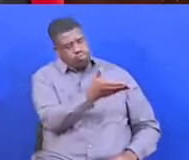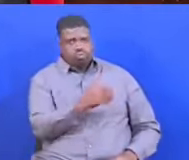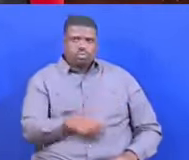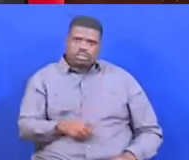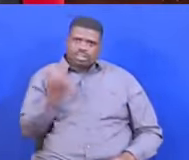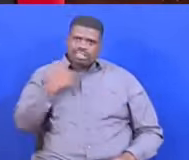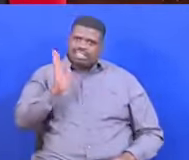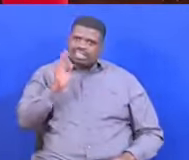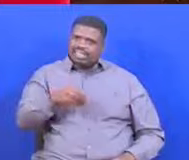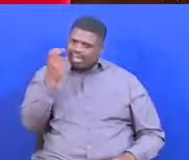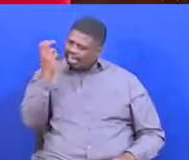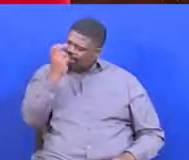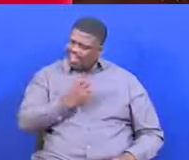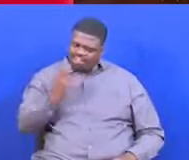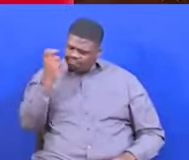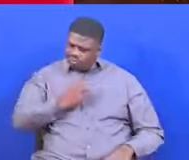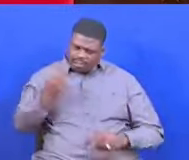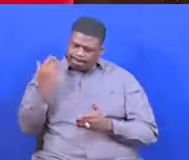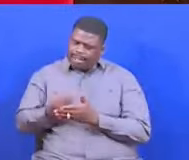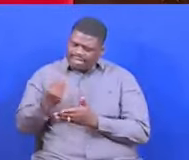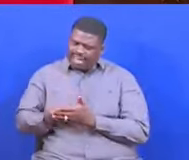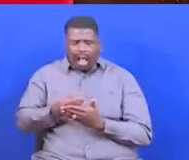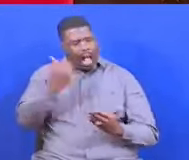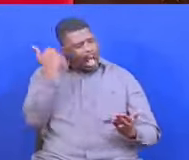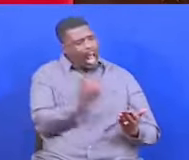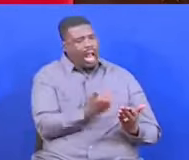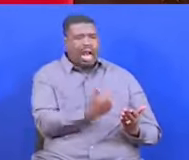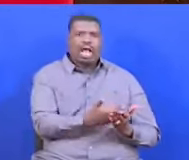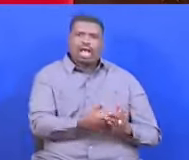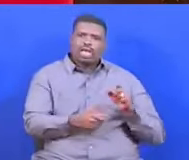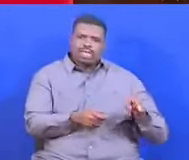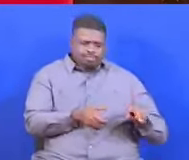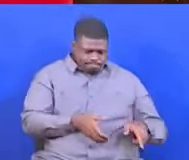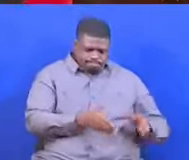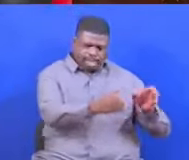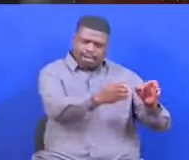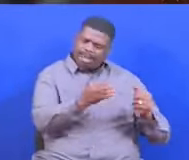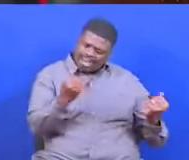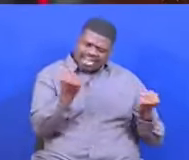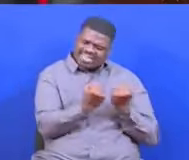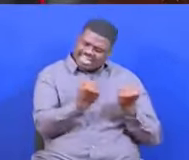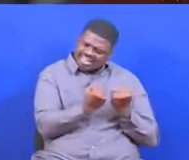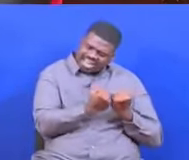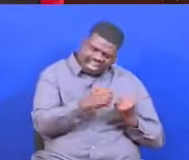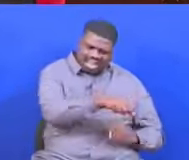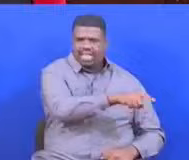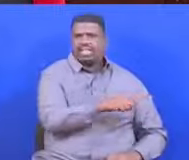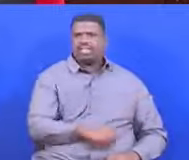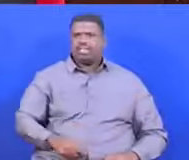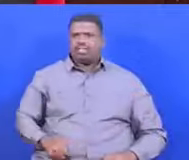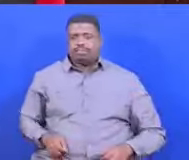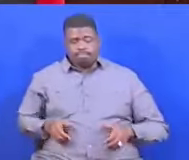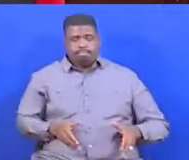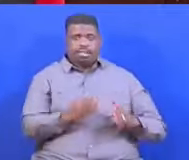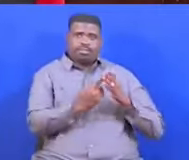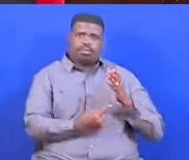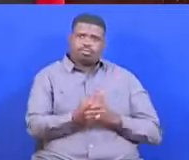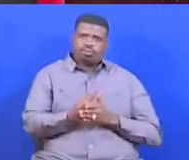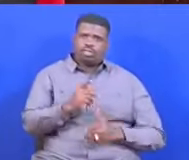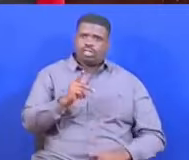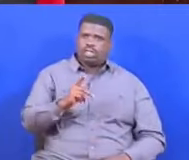serikali itafute pesa haraka hizi barabara zijengwe. Barabara ya kutoka